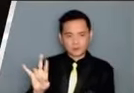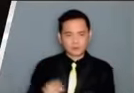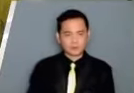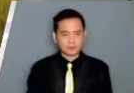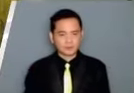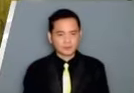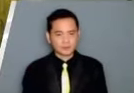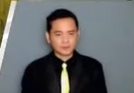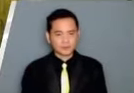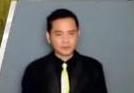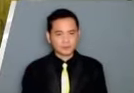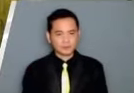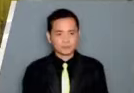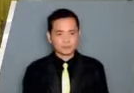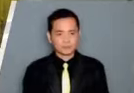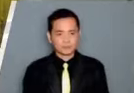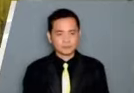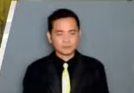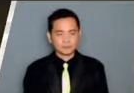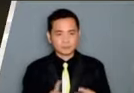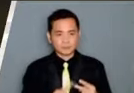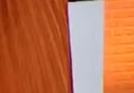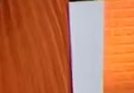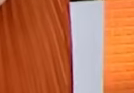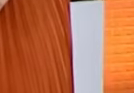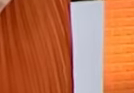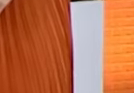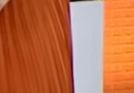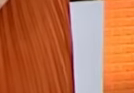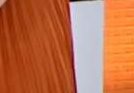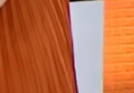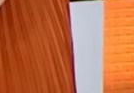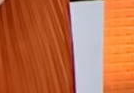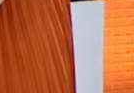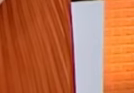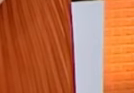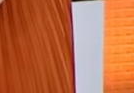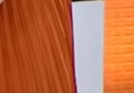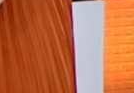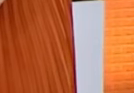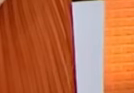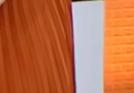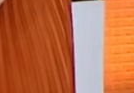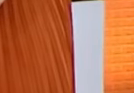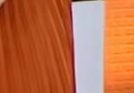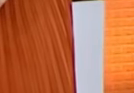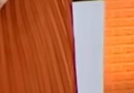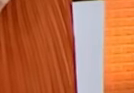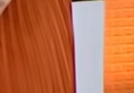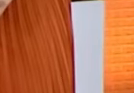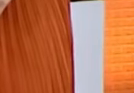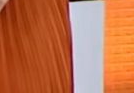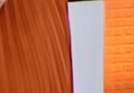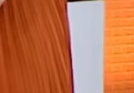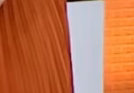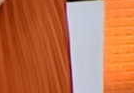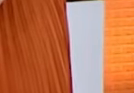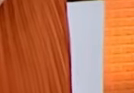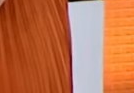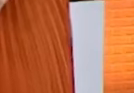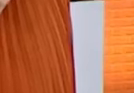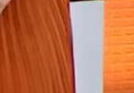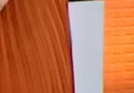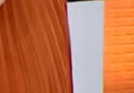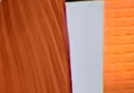Young. Cute-cute naman! Mga Kapuso, para una ka sa mga balita, mag-subscribe sa GMA Integrated News sa